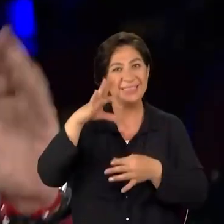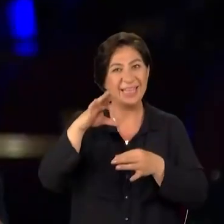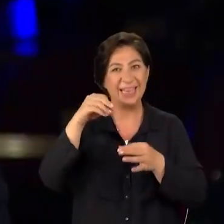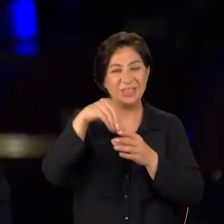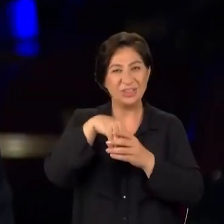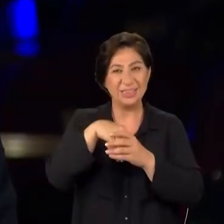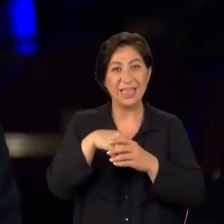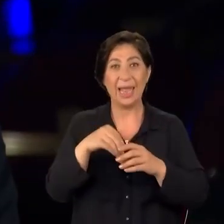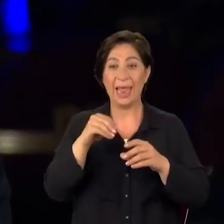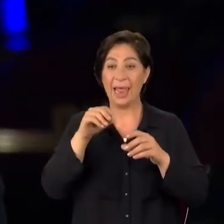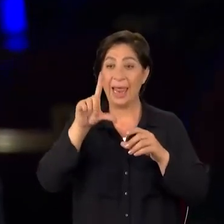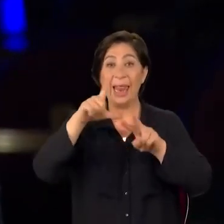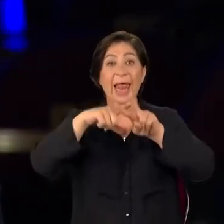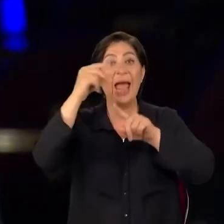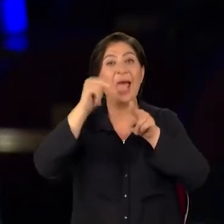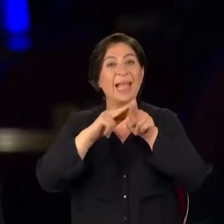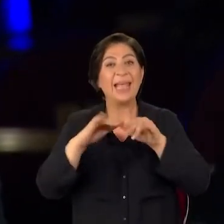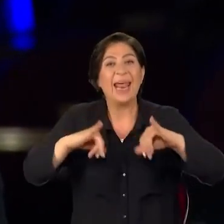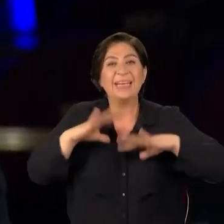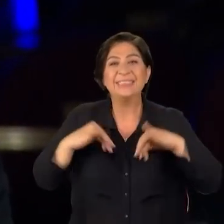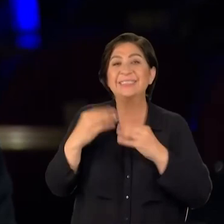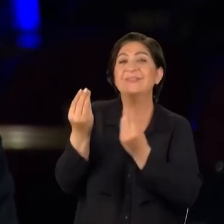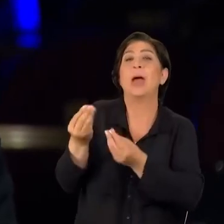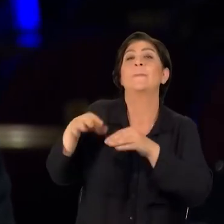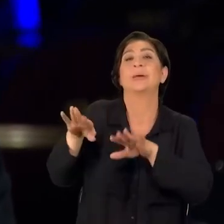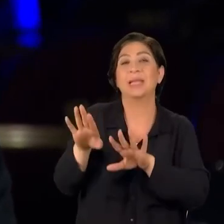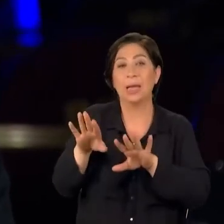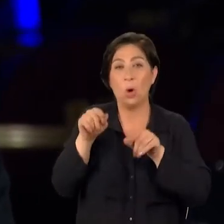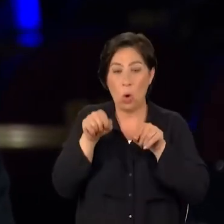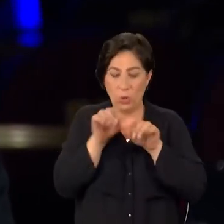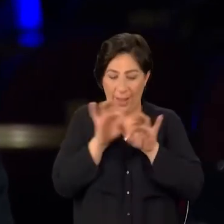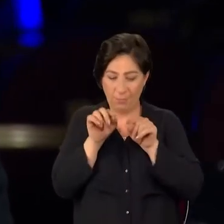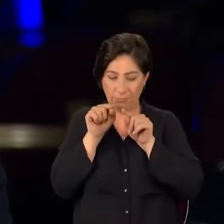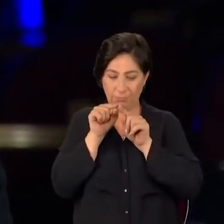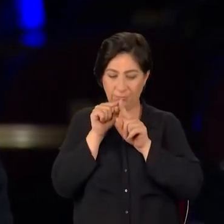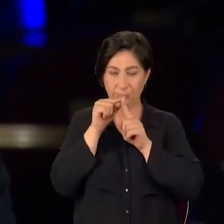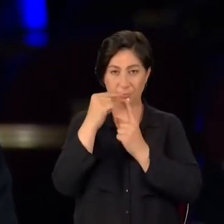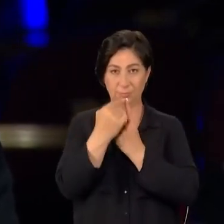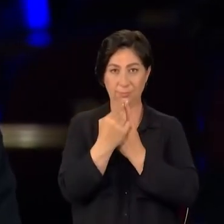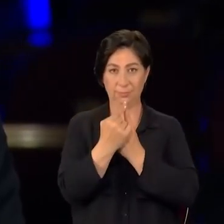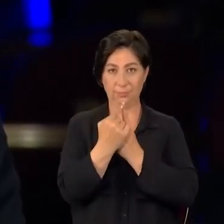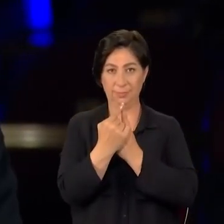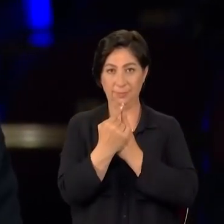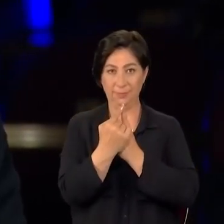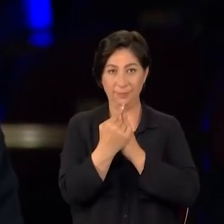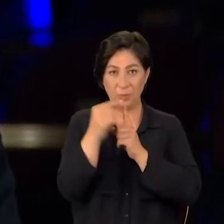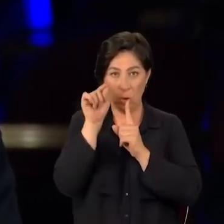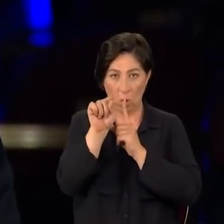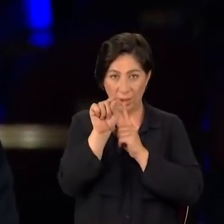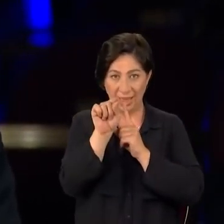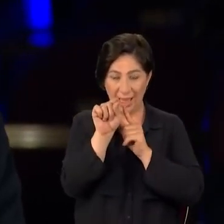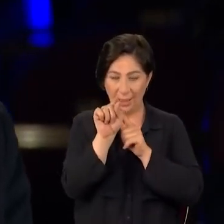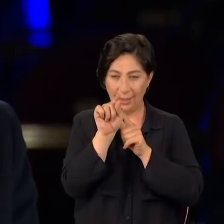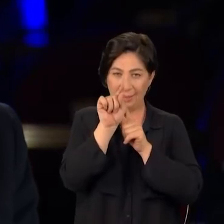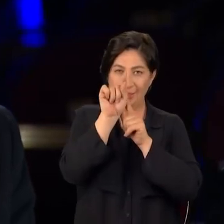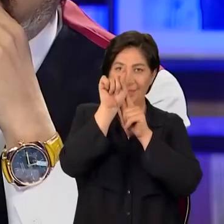insanların bulunduğu arazide laikleri rahatsız etmeden bulunduğu noktayı, o çünkü bir nokta o koordinat